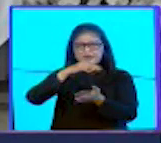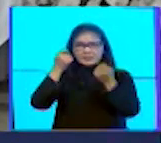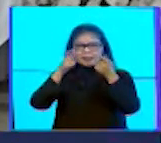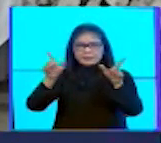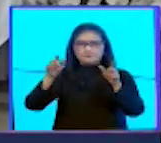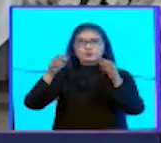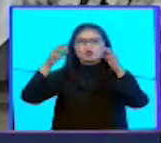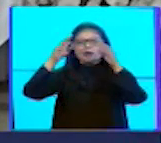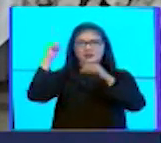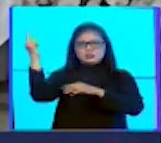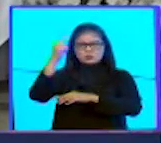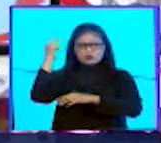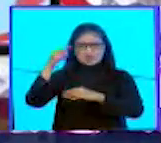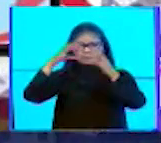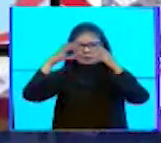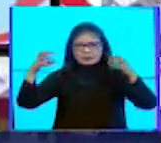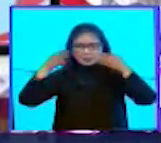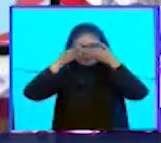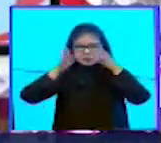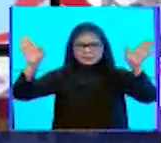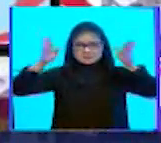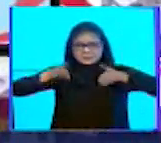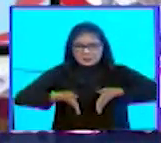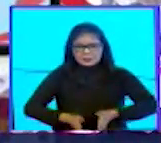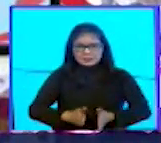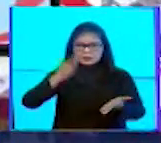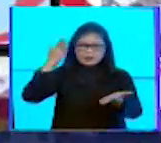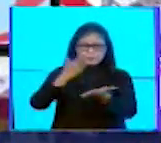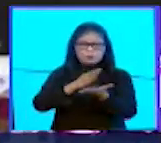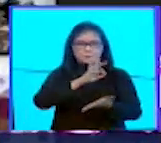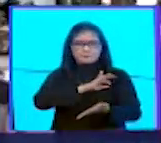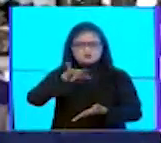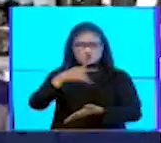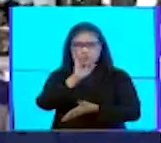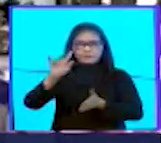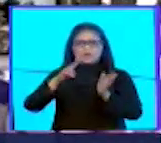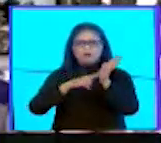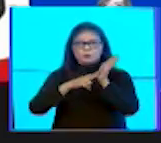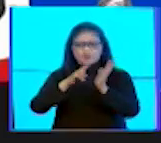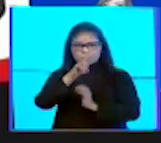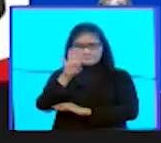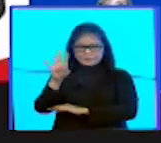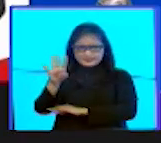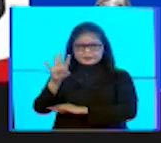Pancasila melalui keputusan Presiden Joko Widodo nomor 24 tahun 2016.